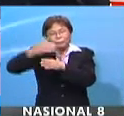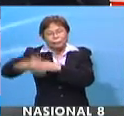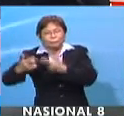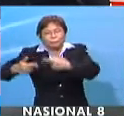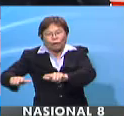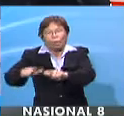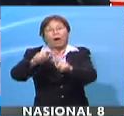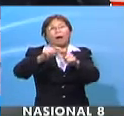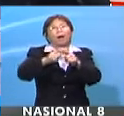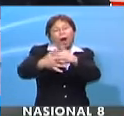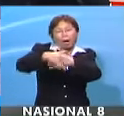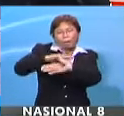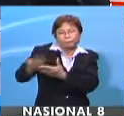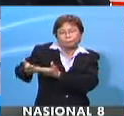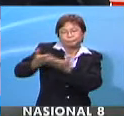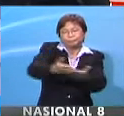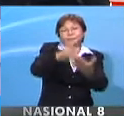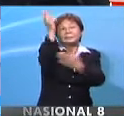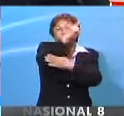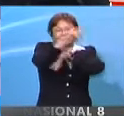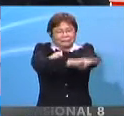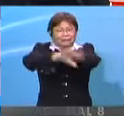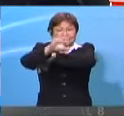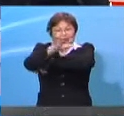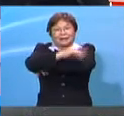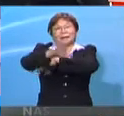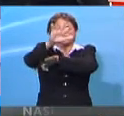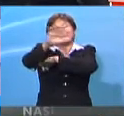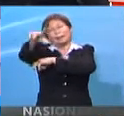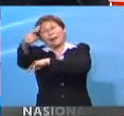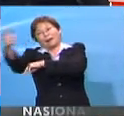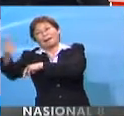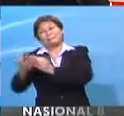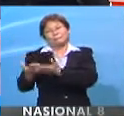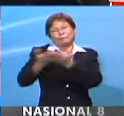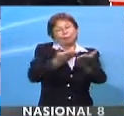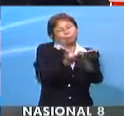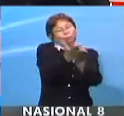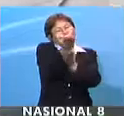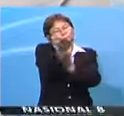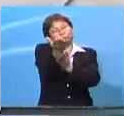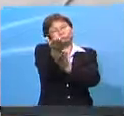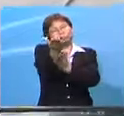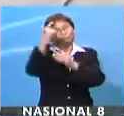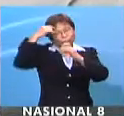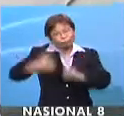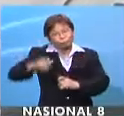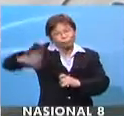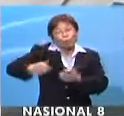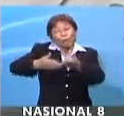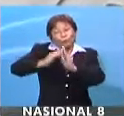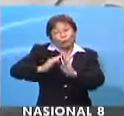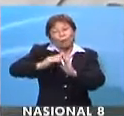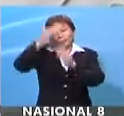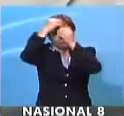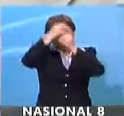membenarkan isu awalan yang dikemukakan kerajaan negeri dan Li pihak lain us mengenepikan Keputusan Mahkamah rayuan